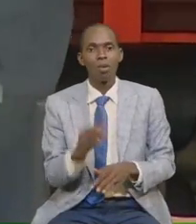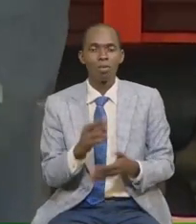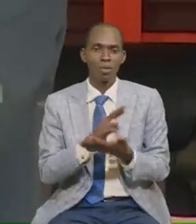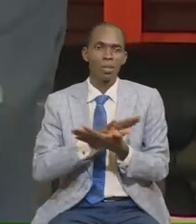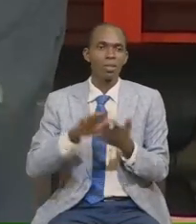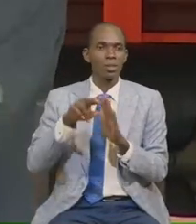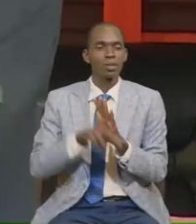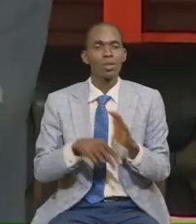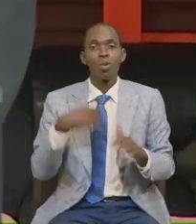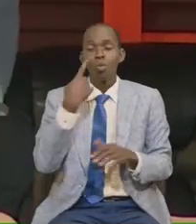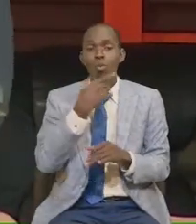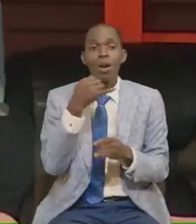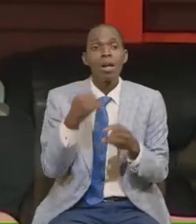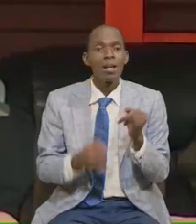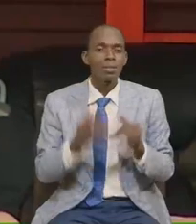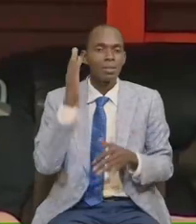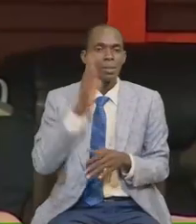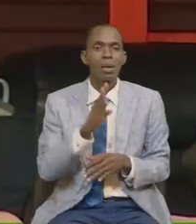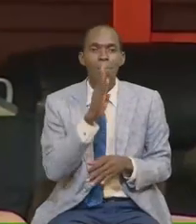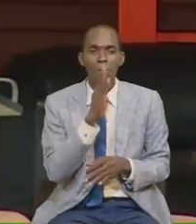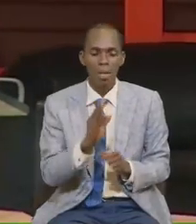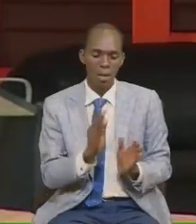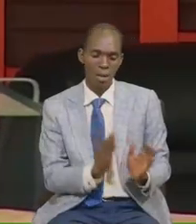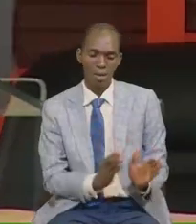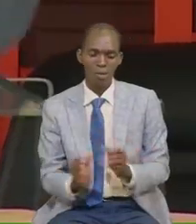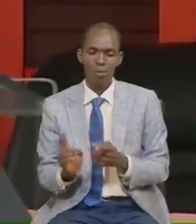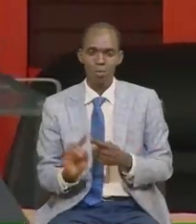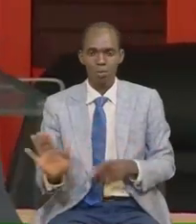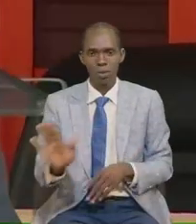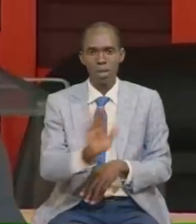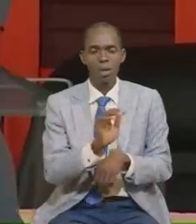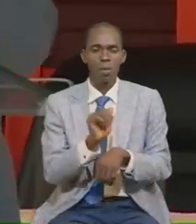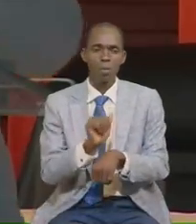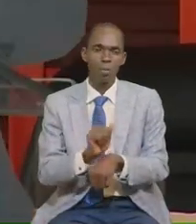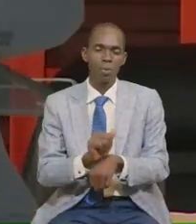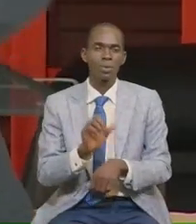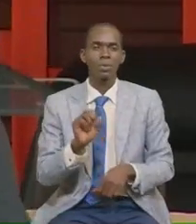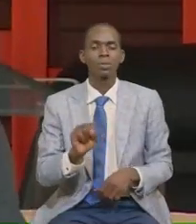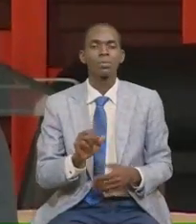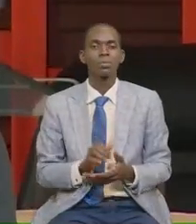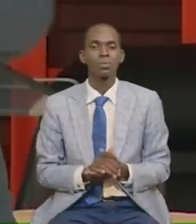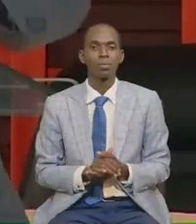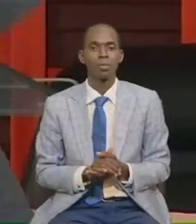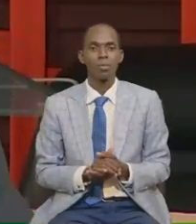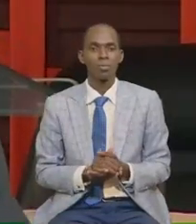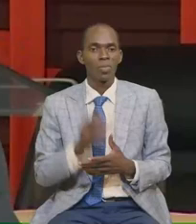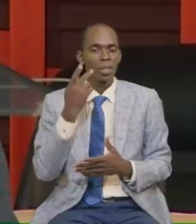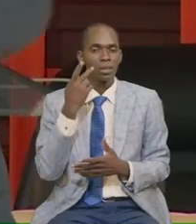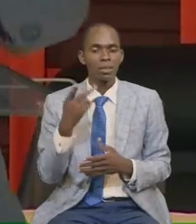œuvres. Leur fin sera selon leurs œuvres. En Tite,